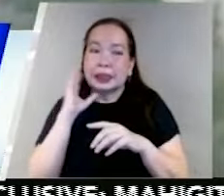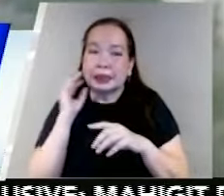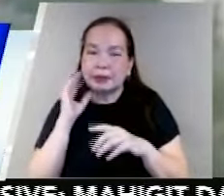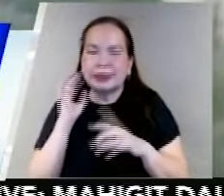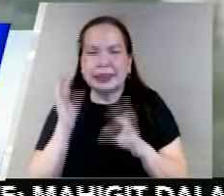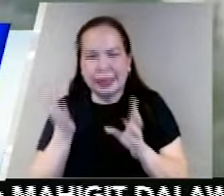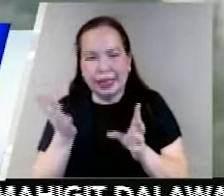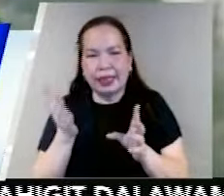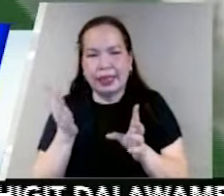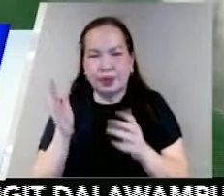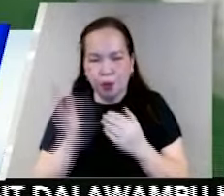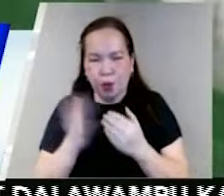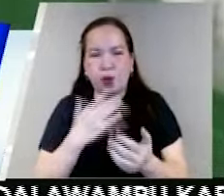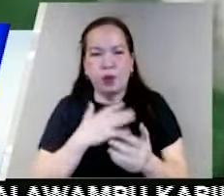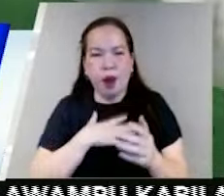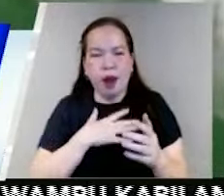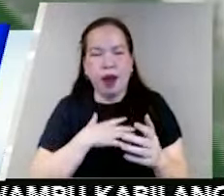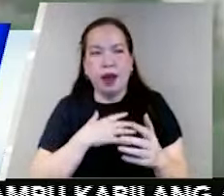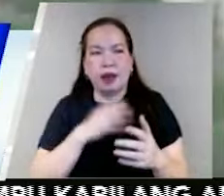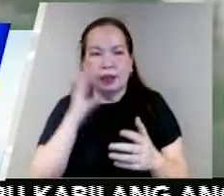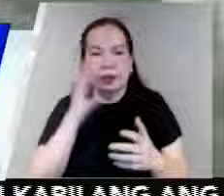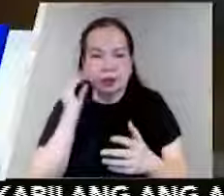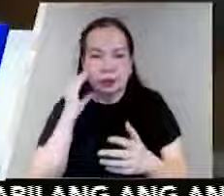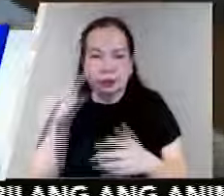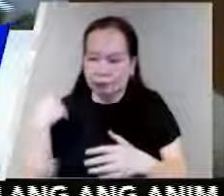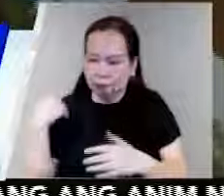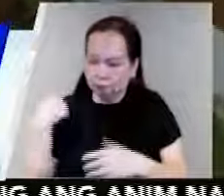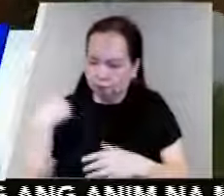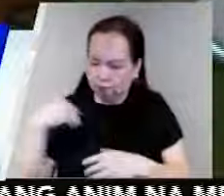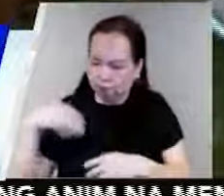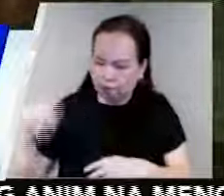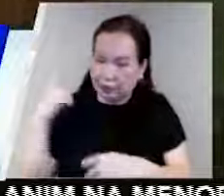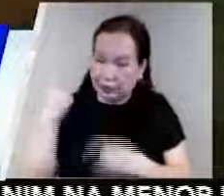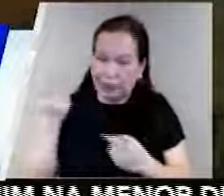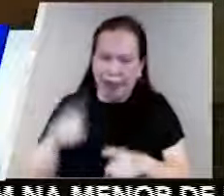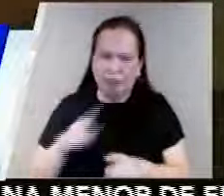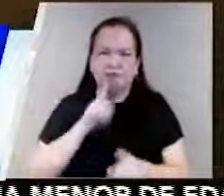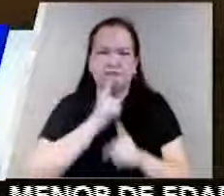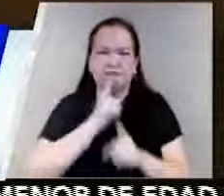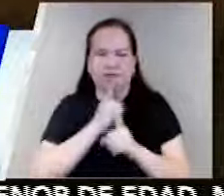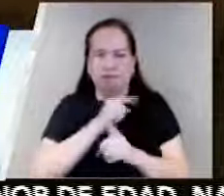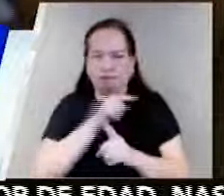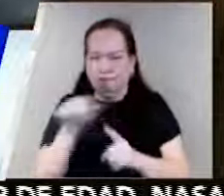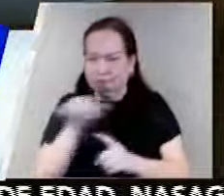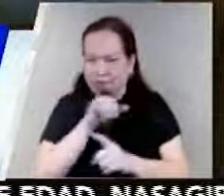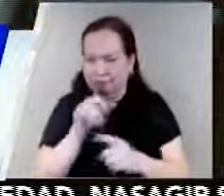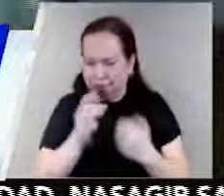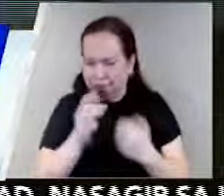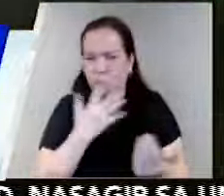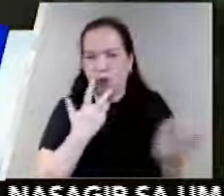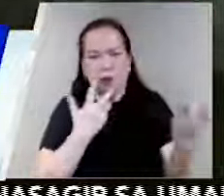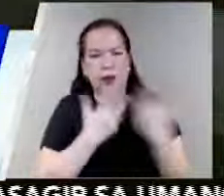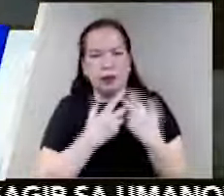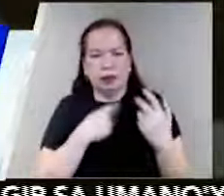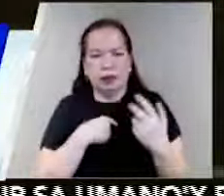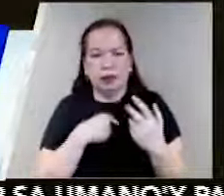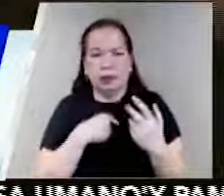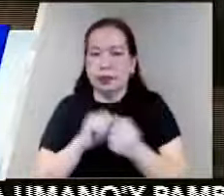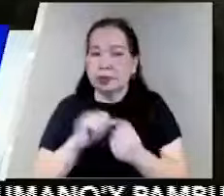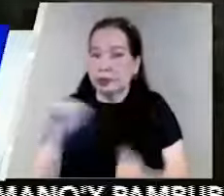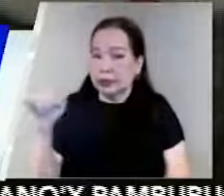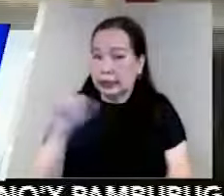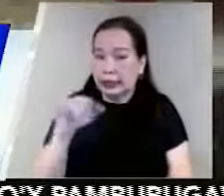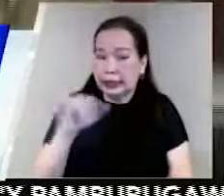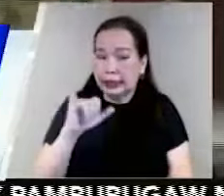or pinaghugutan ko, yun nangyari po talaga. Makakasama ni Joaquin sa episode ang kapwa Sparkle